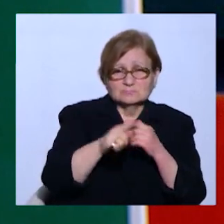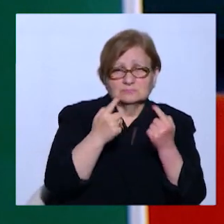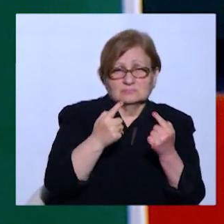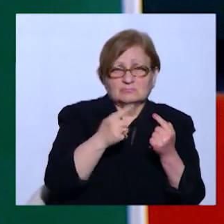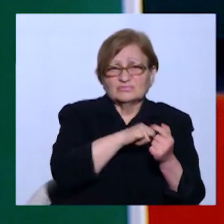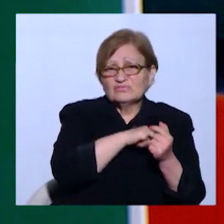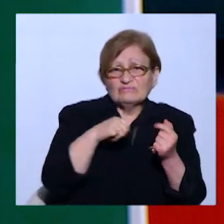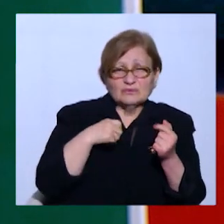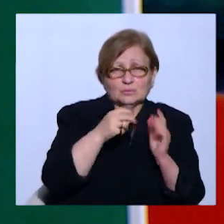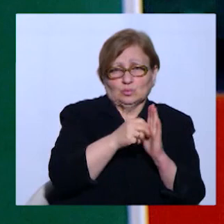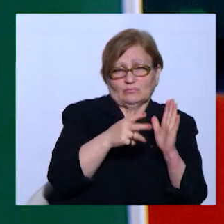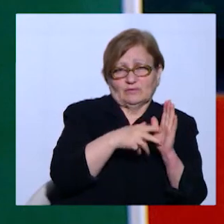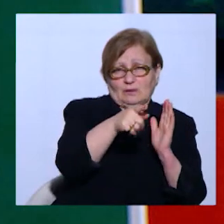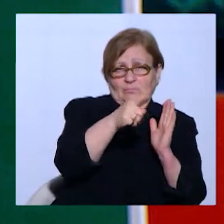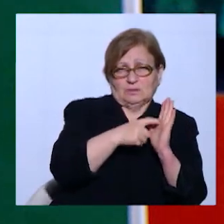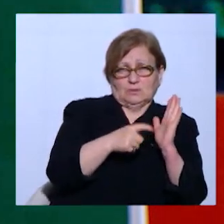იქნება თვითონ 18.